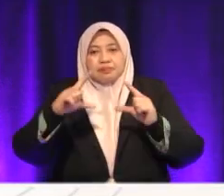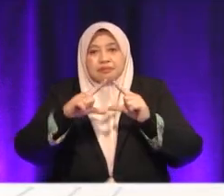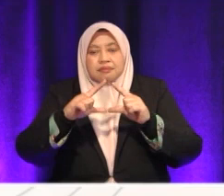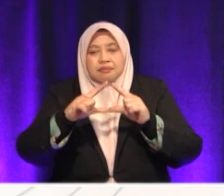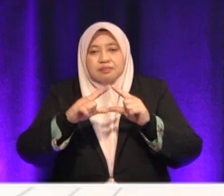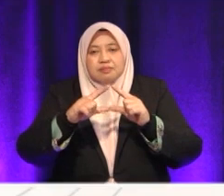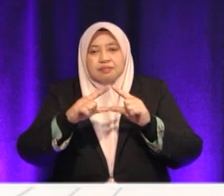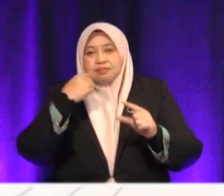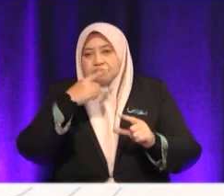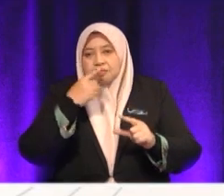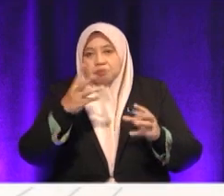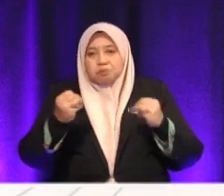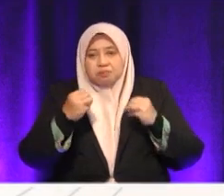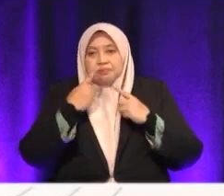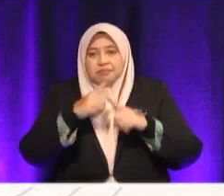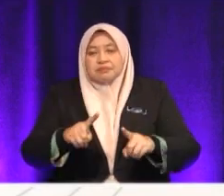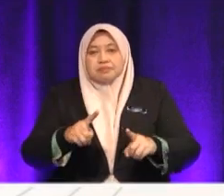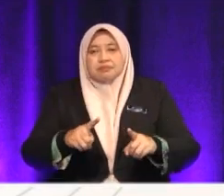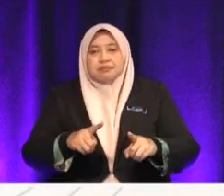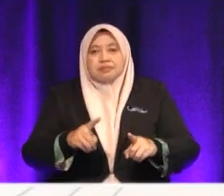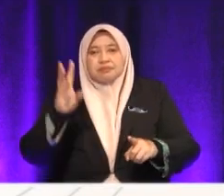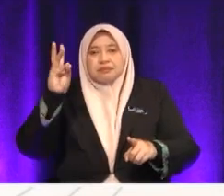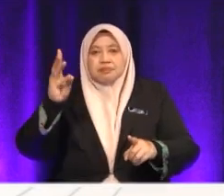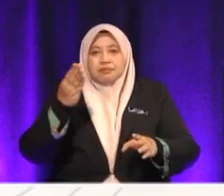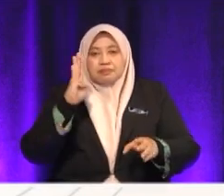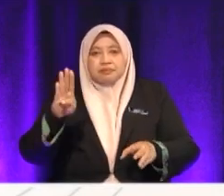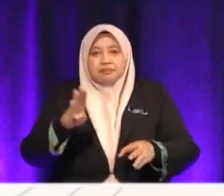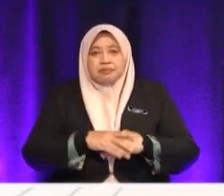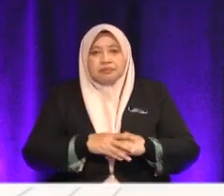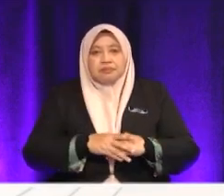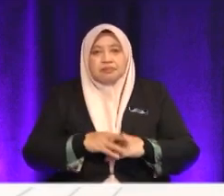Saya pernah jawab bagi soal ini nabi mungkin